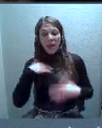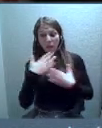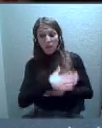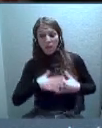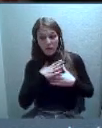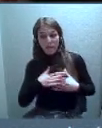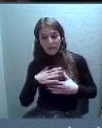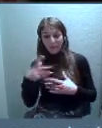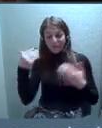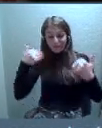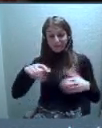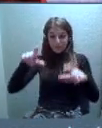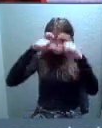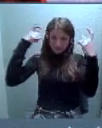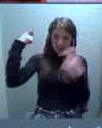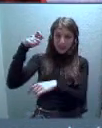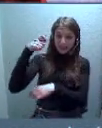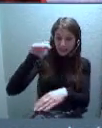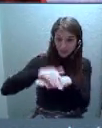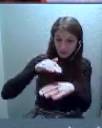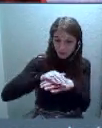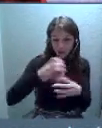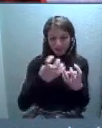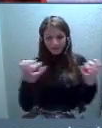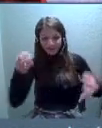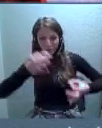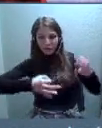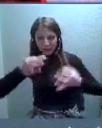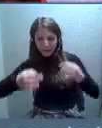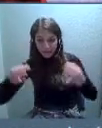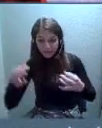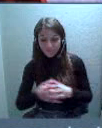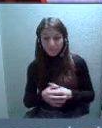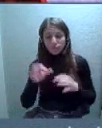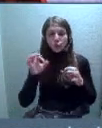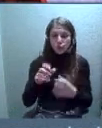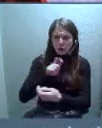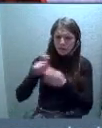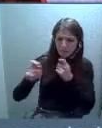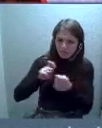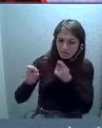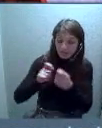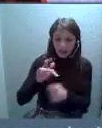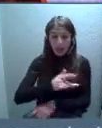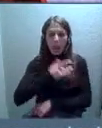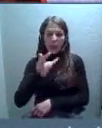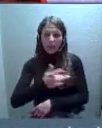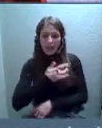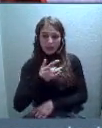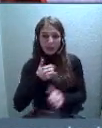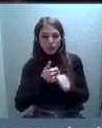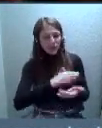On a eu justement en tête, à l'esprit, les critères de mixité,